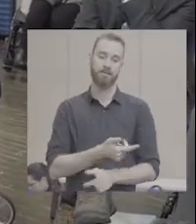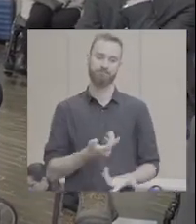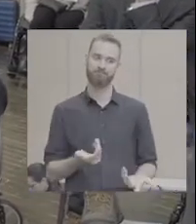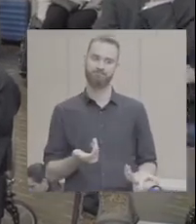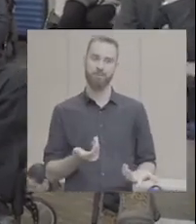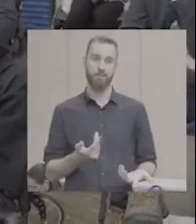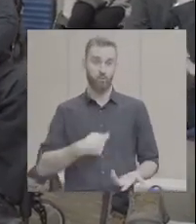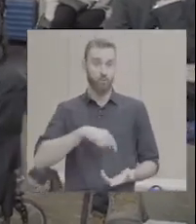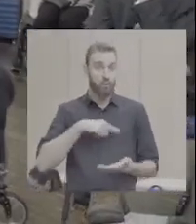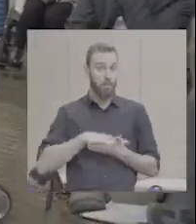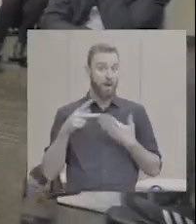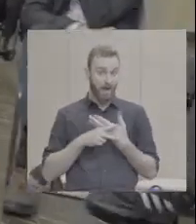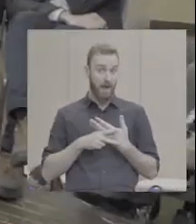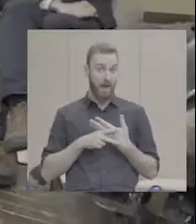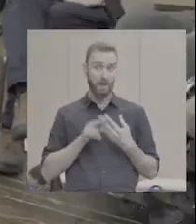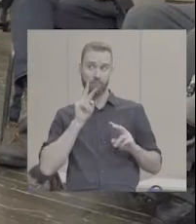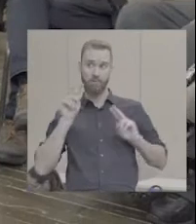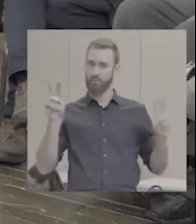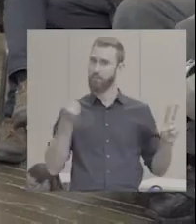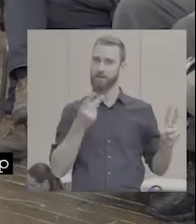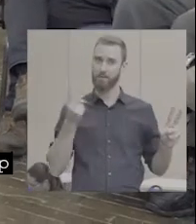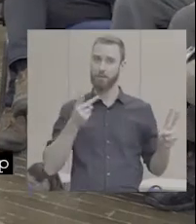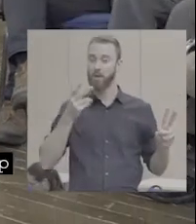voit autant dans nos programmes